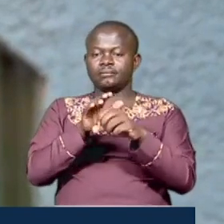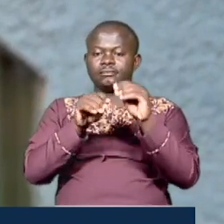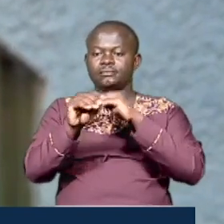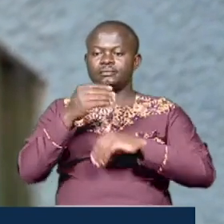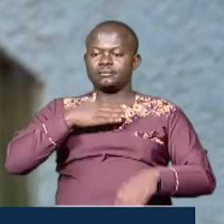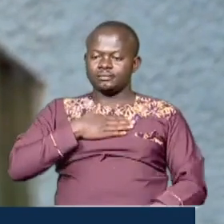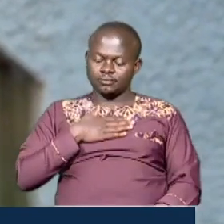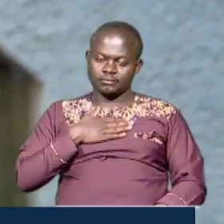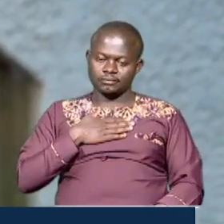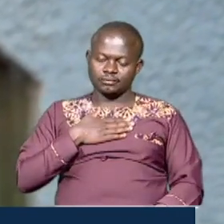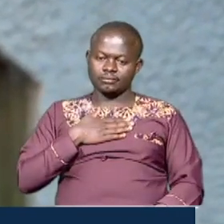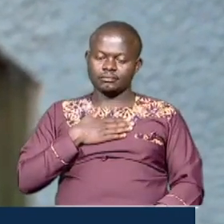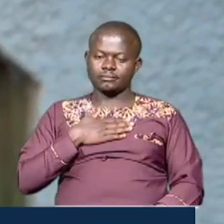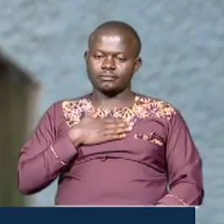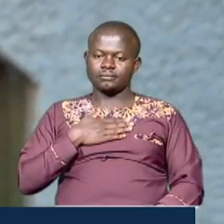bwanjye